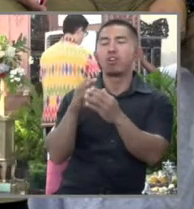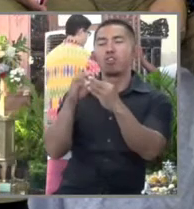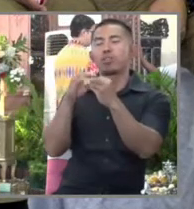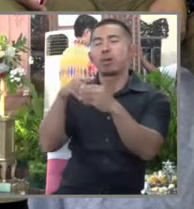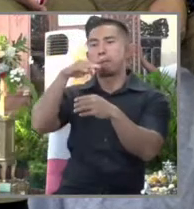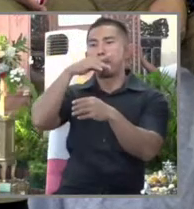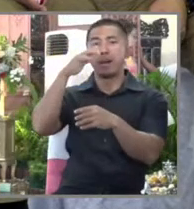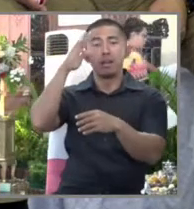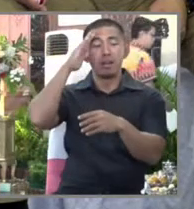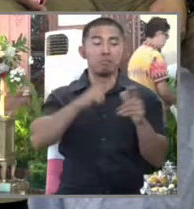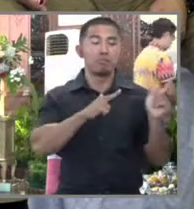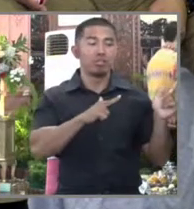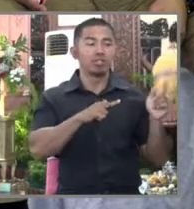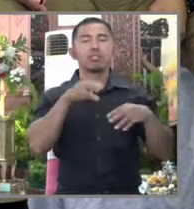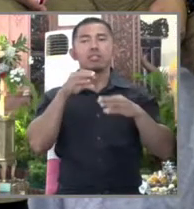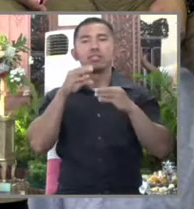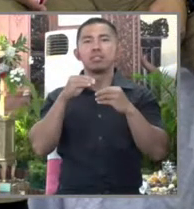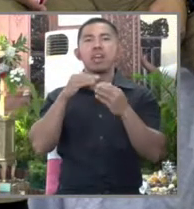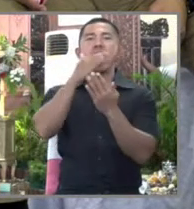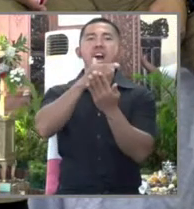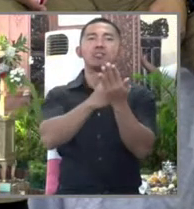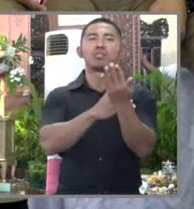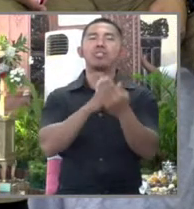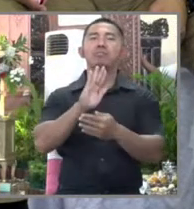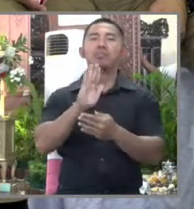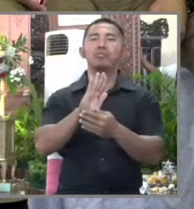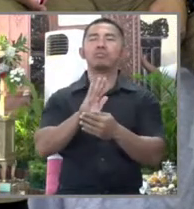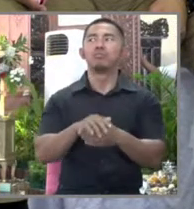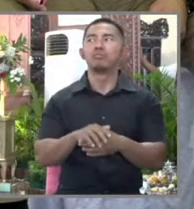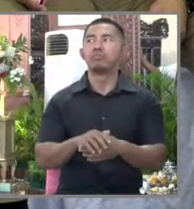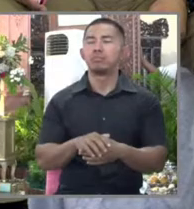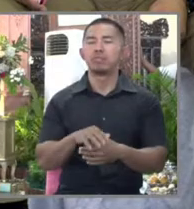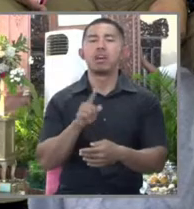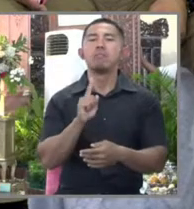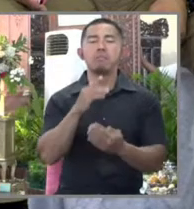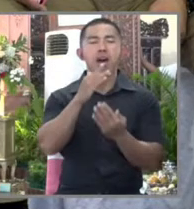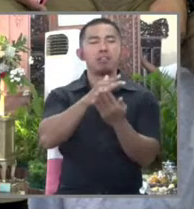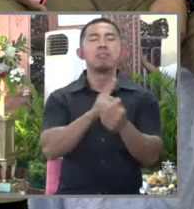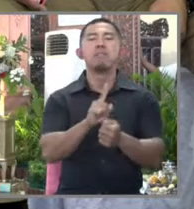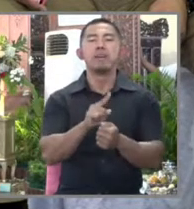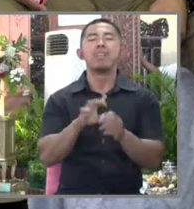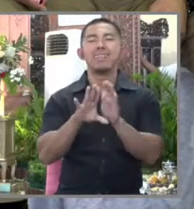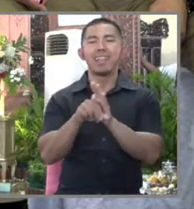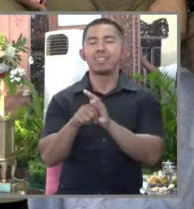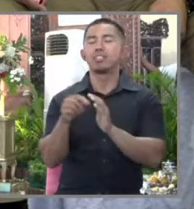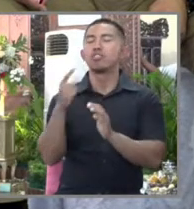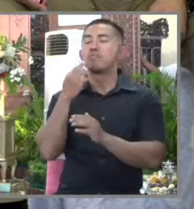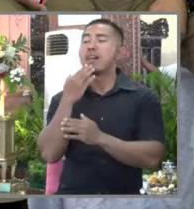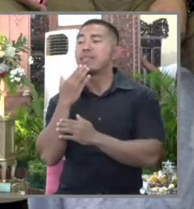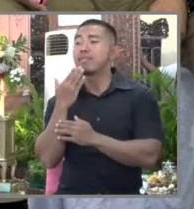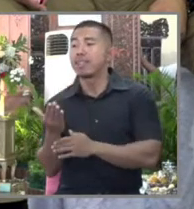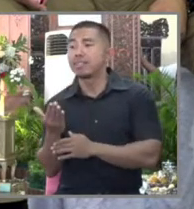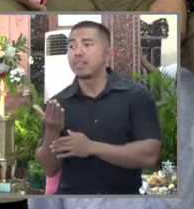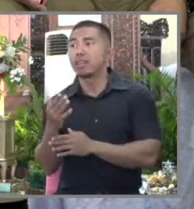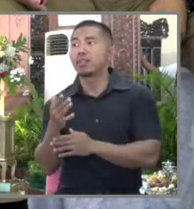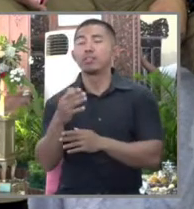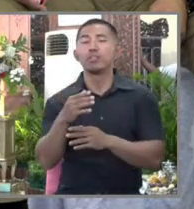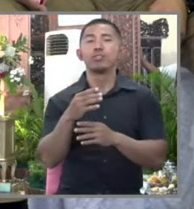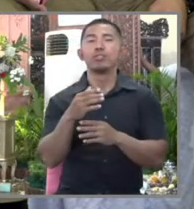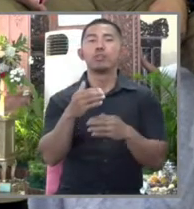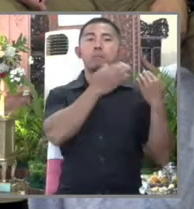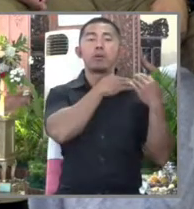ya, ternyata memang aturannya belum, enggak ada. Nah makanya, kenapa aturannya belum, itu yang nanti kita omongkan. Ya. Itu bagian D sebenarnya.